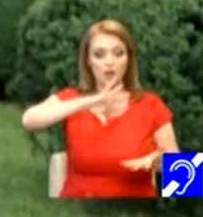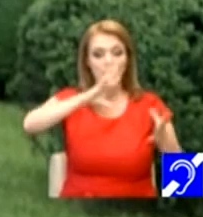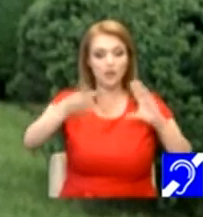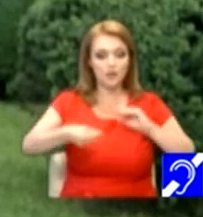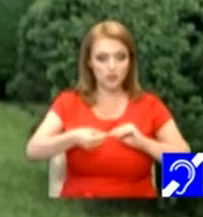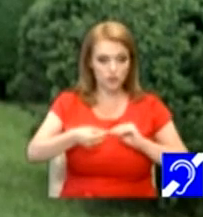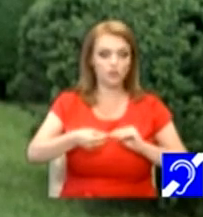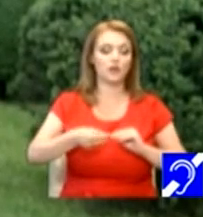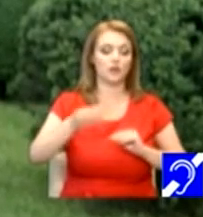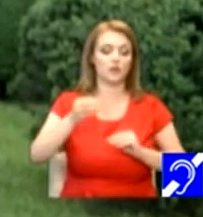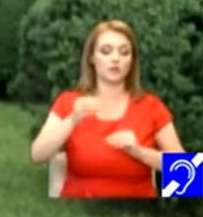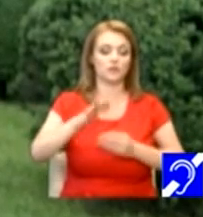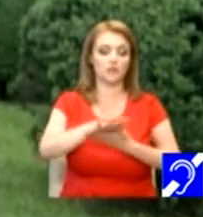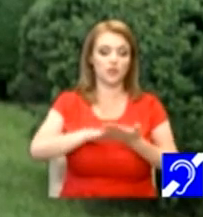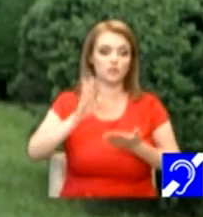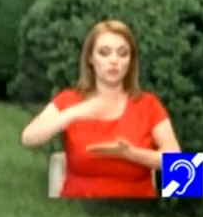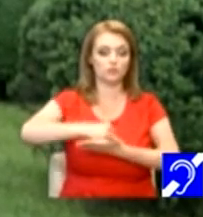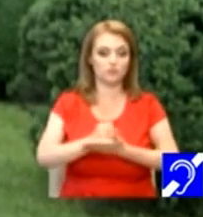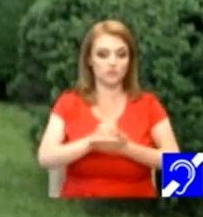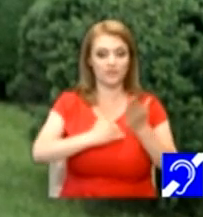validate de Curtea Constituțională.